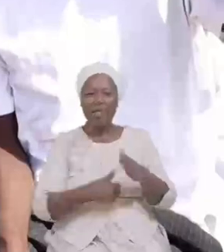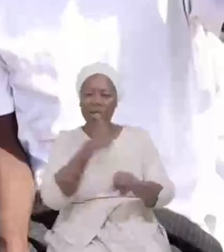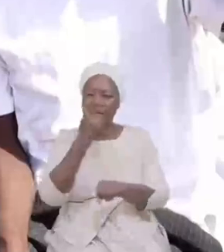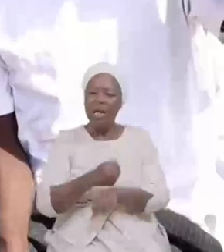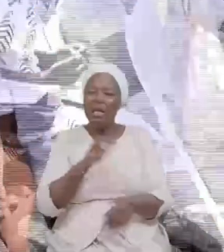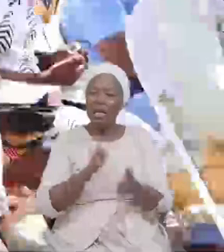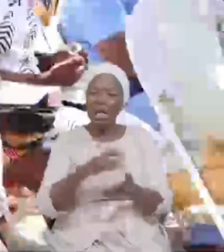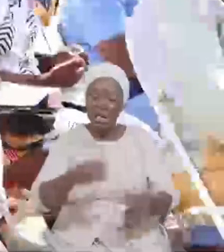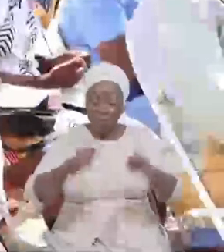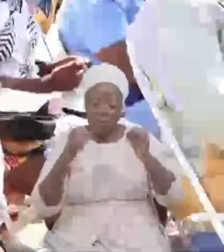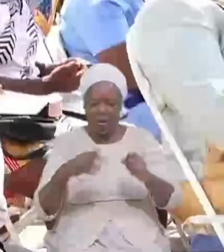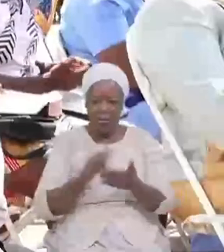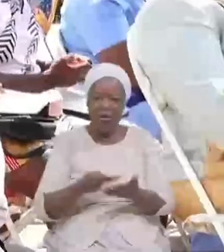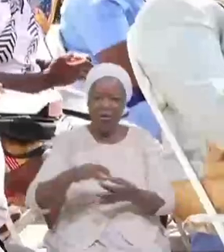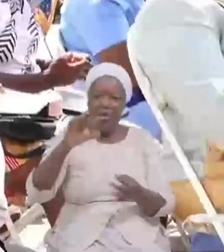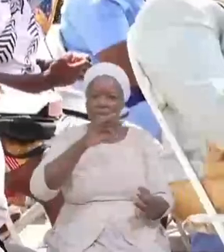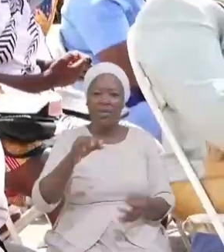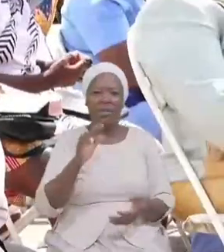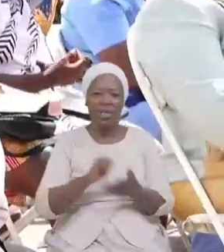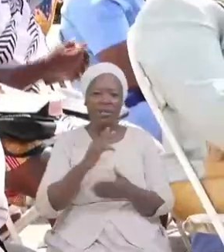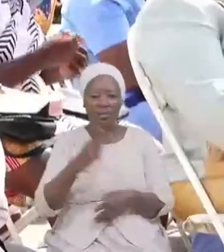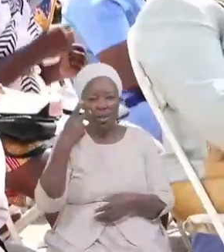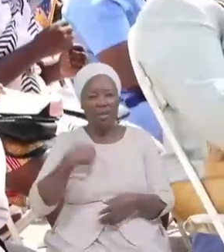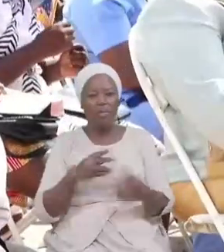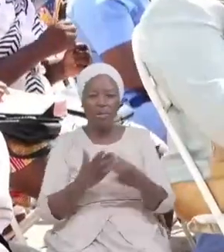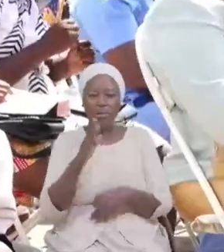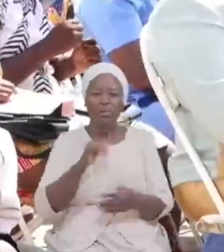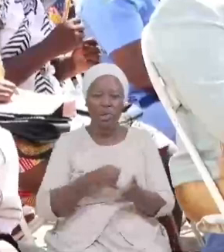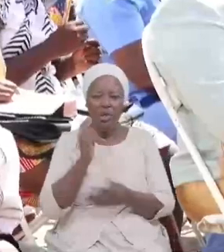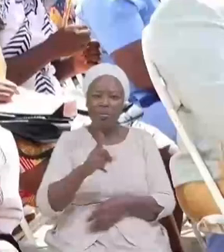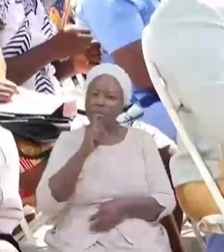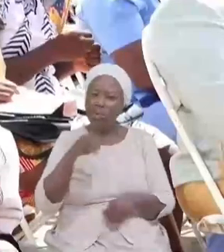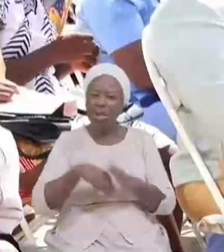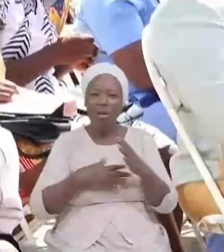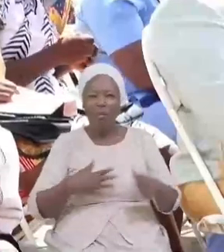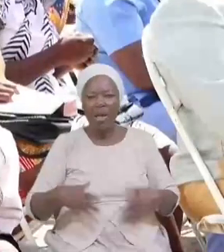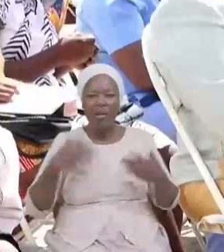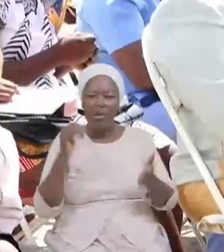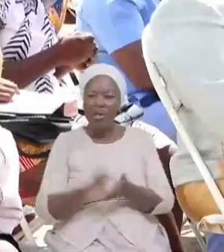du Saint-Esprit puisse me soutenir jusqu'à la fin et cela soit réel.